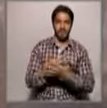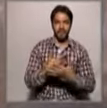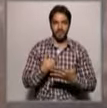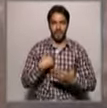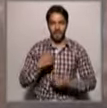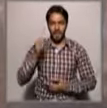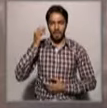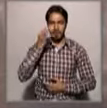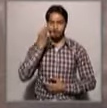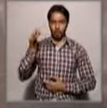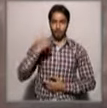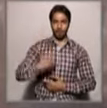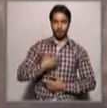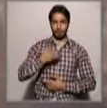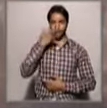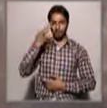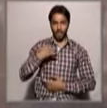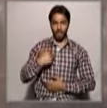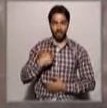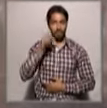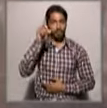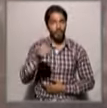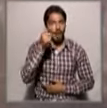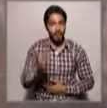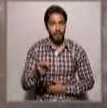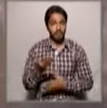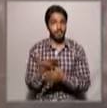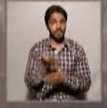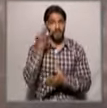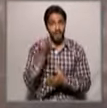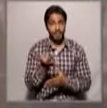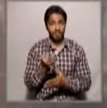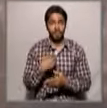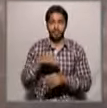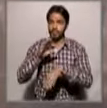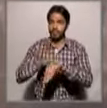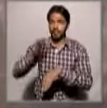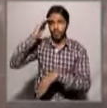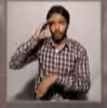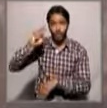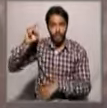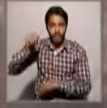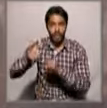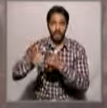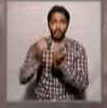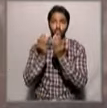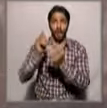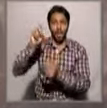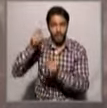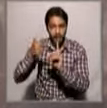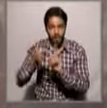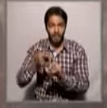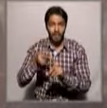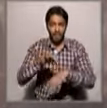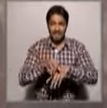وجل يدعوك ويطيل لك حبل الرجاء فيما بينك وبينه علك تعود إليه. والإنسان